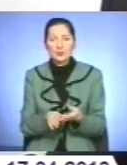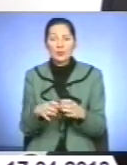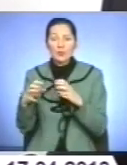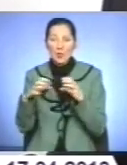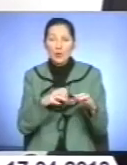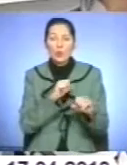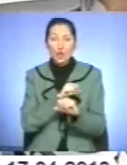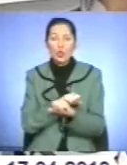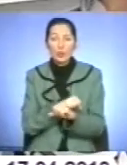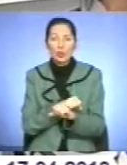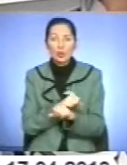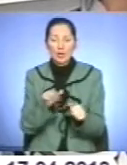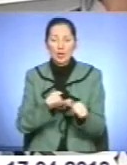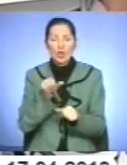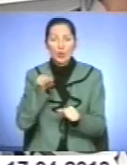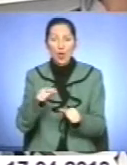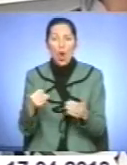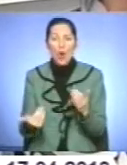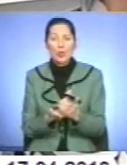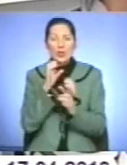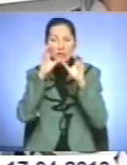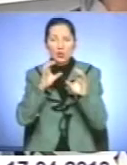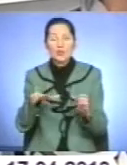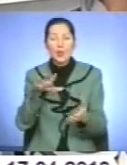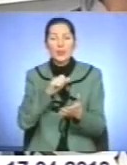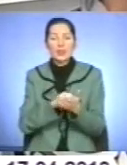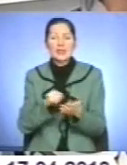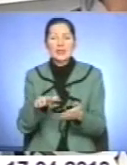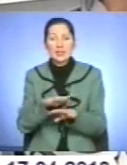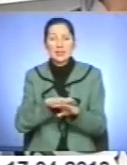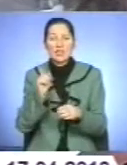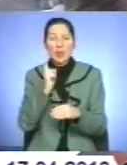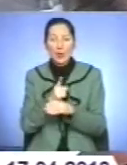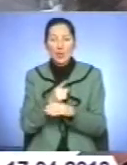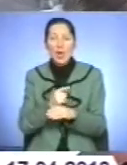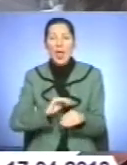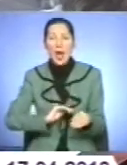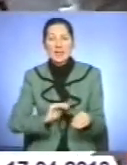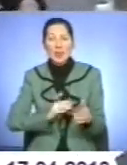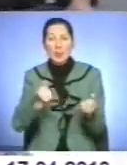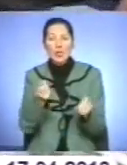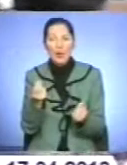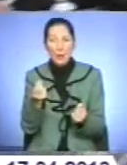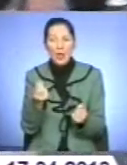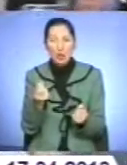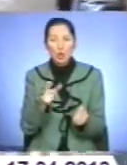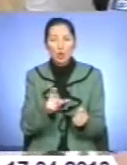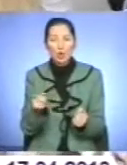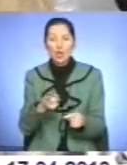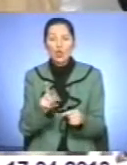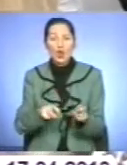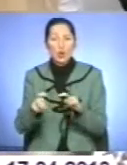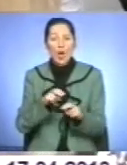автобусних зупинок. Крім того, нове законодавство про зайнятість населення забороняє агенціям брати плату з людей, що шукають роботу.